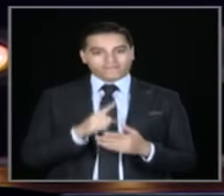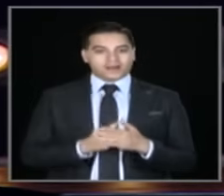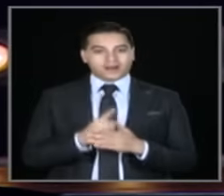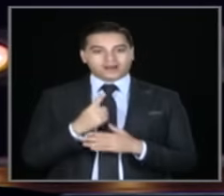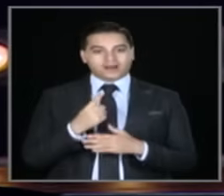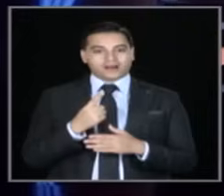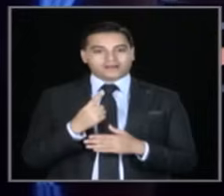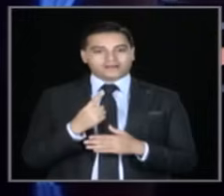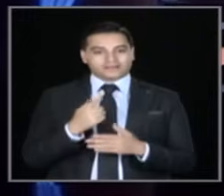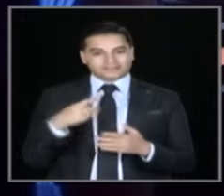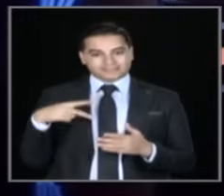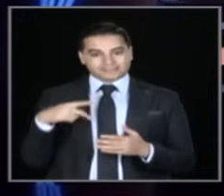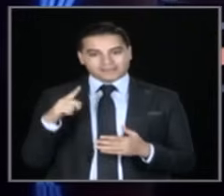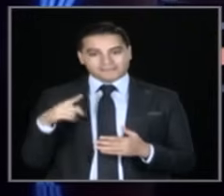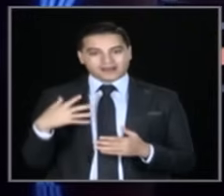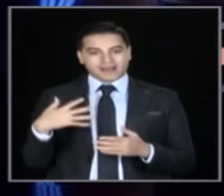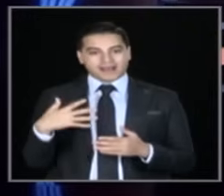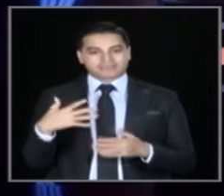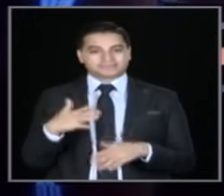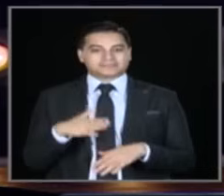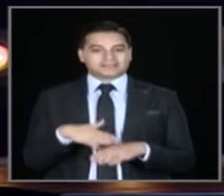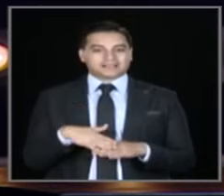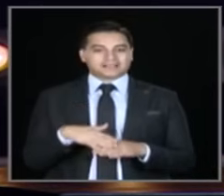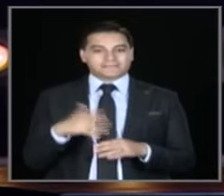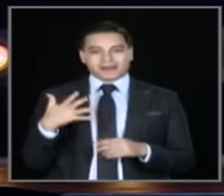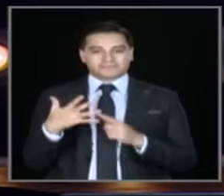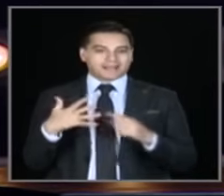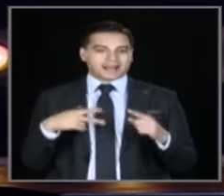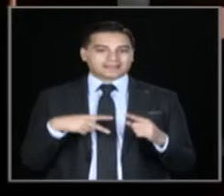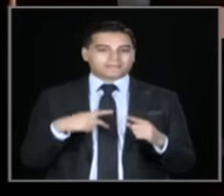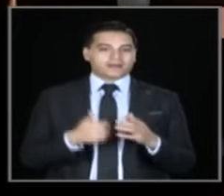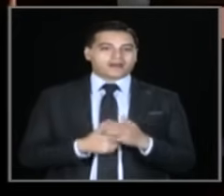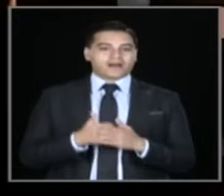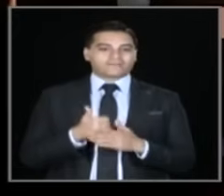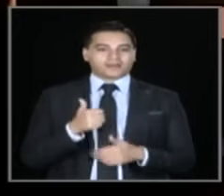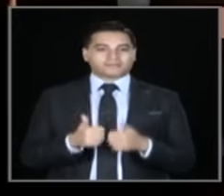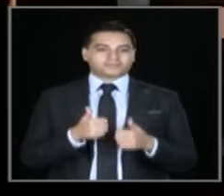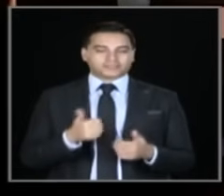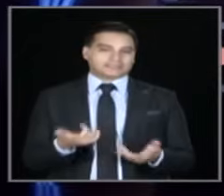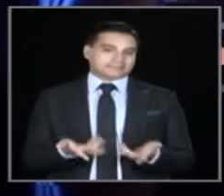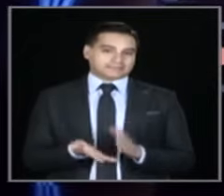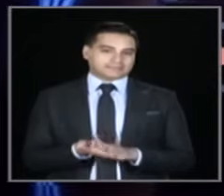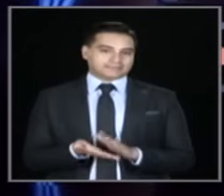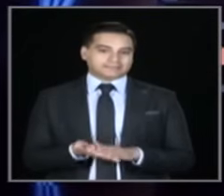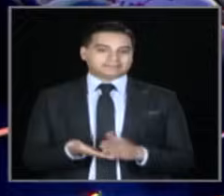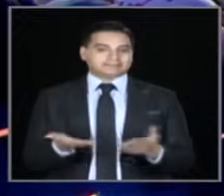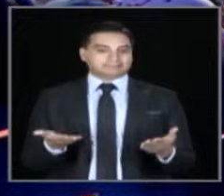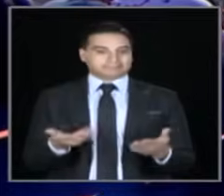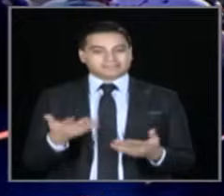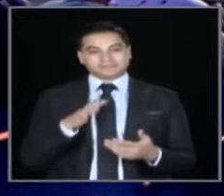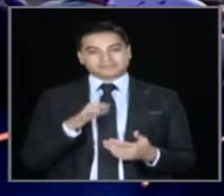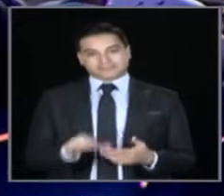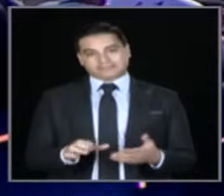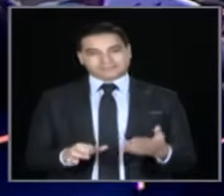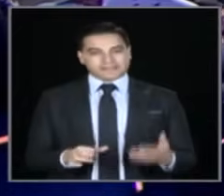واخد 8.5 على IMDb. هارد لك يا ساهر معلش هارد لك معلش. 90